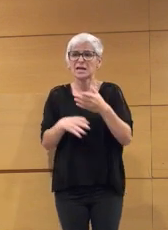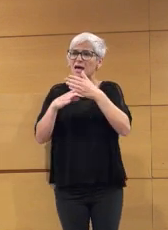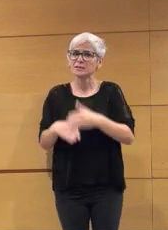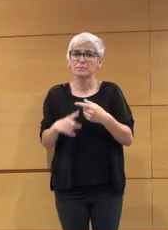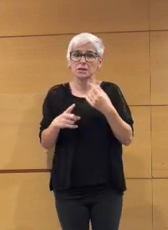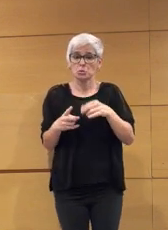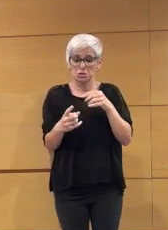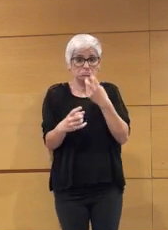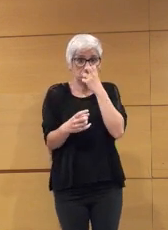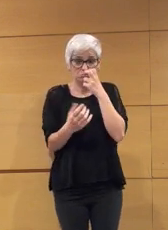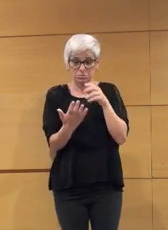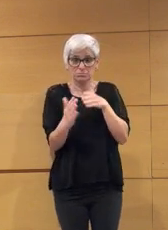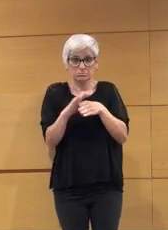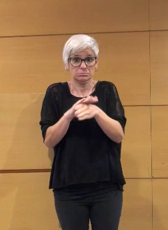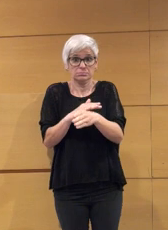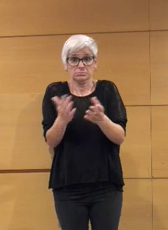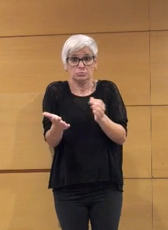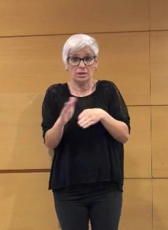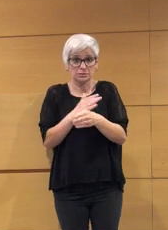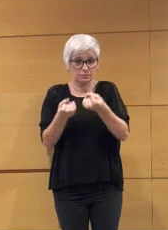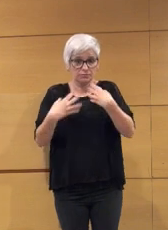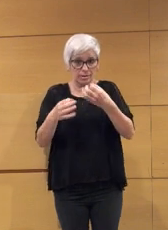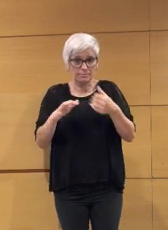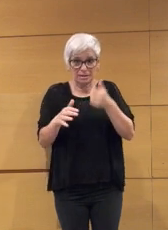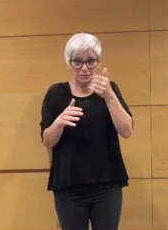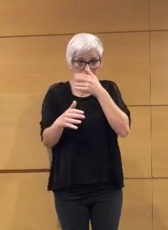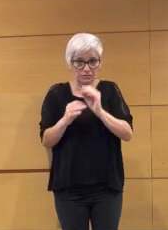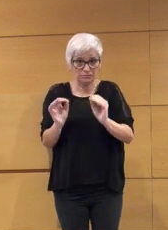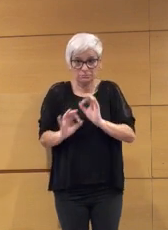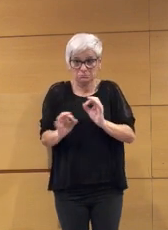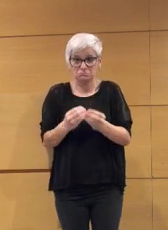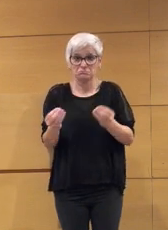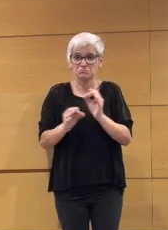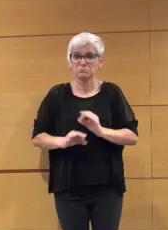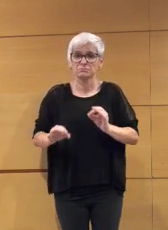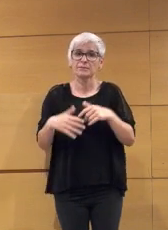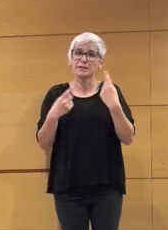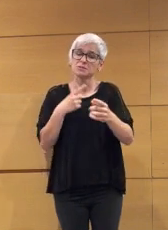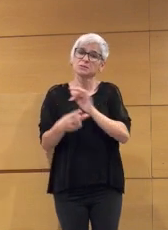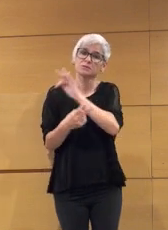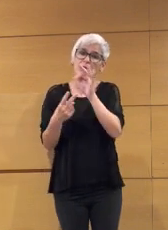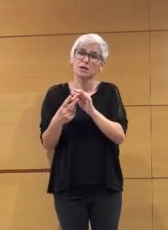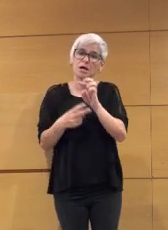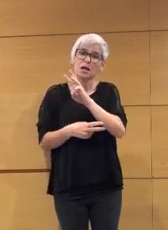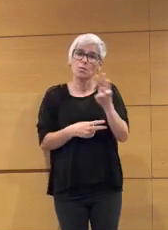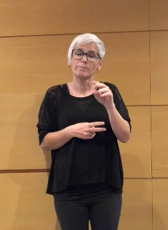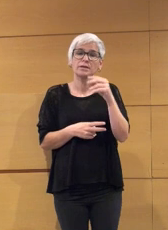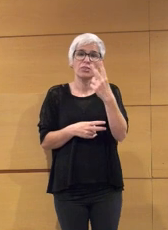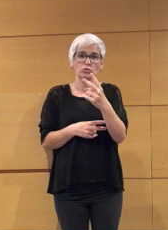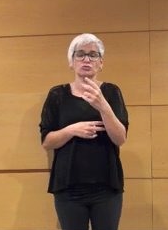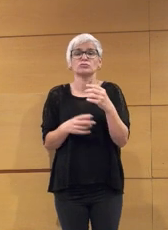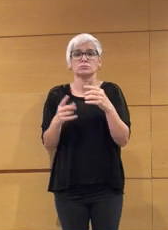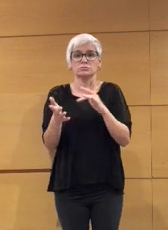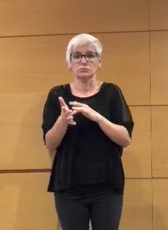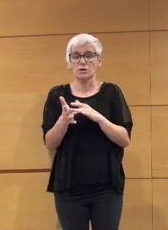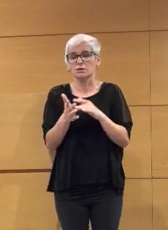de consulta. O sigui, nosaltres consultàvem la web, però no fèiem res més que això. Llavors ja va entrar, no?, la web 2, que ja és, aquí el que es